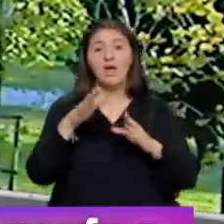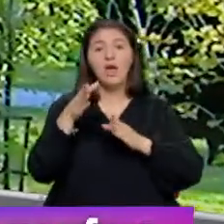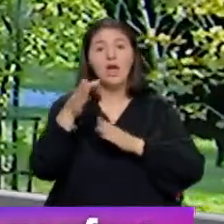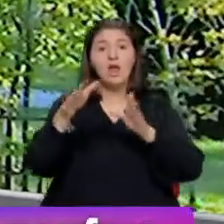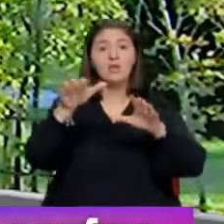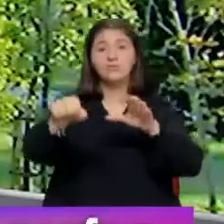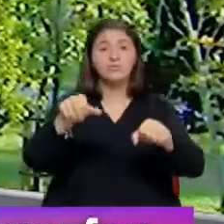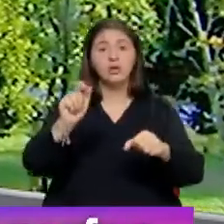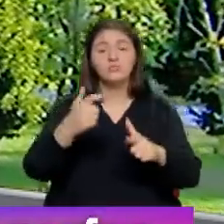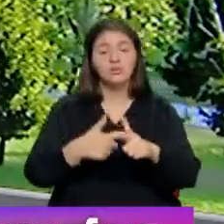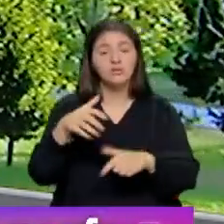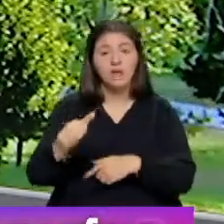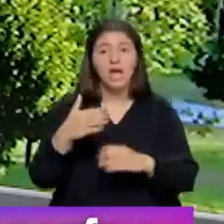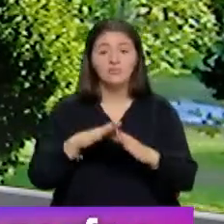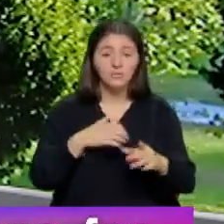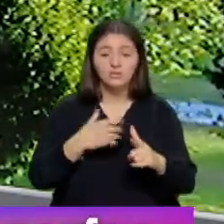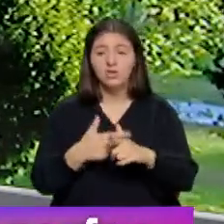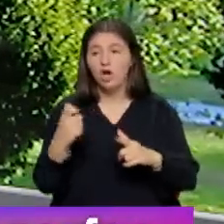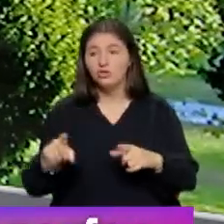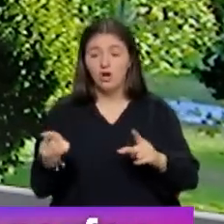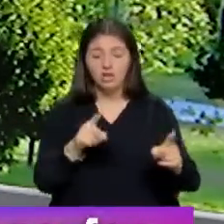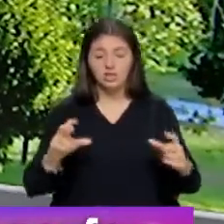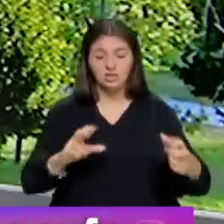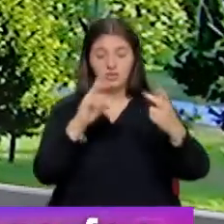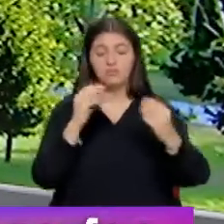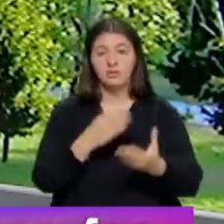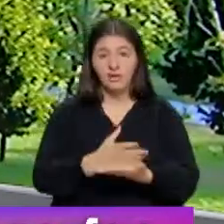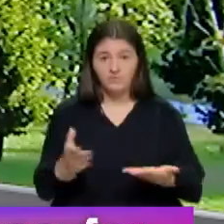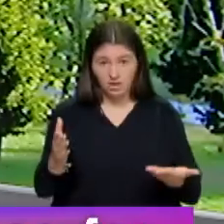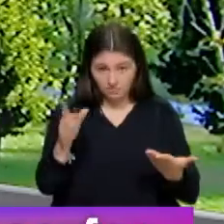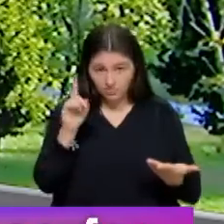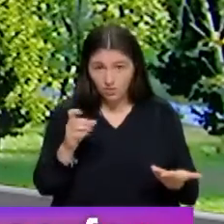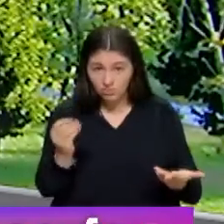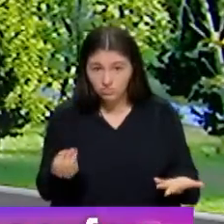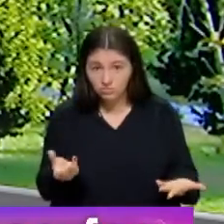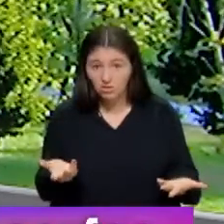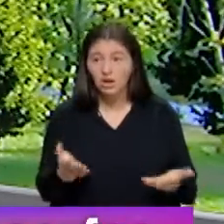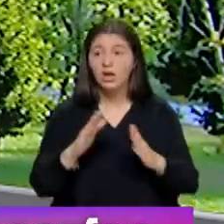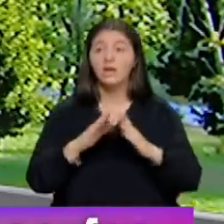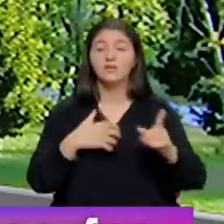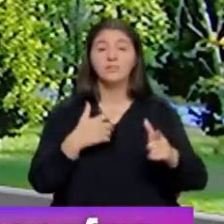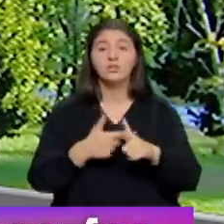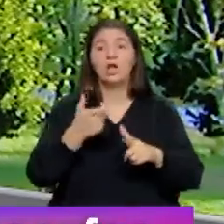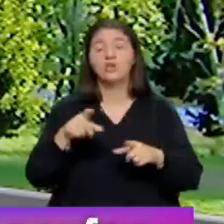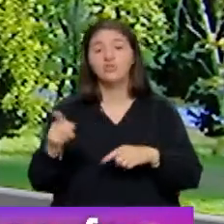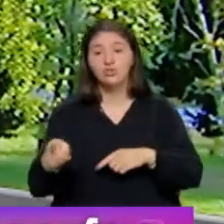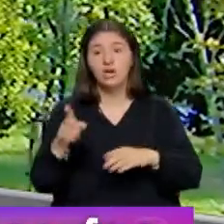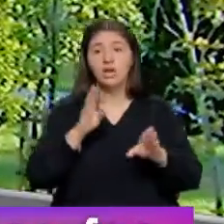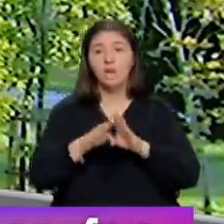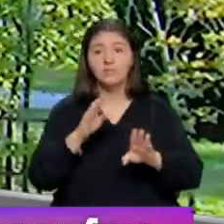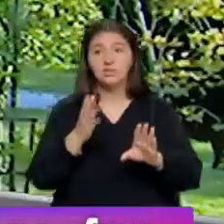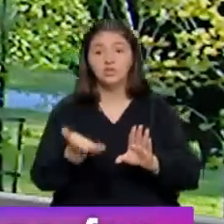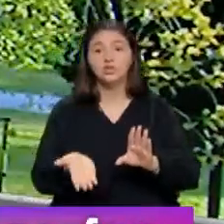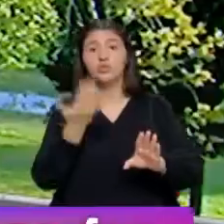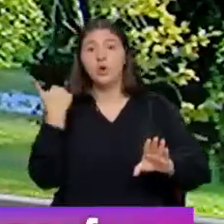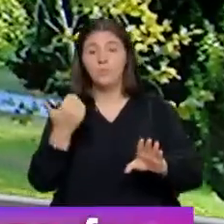erişecek Ev sahipleri ve kiracılar karşı karşıya gelmeye devam mı edecek ev sahibi kiracının kapısını